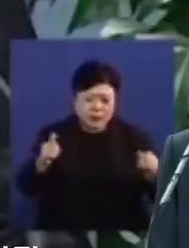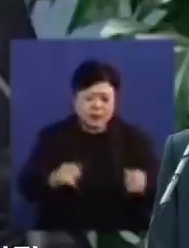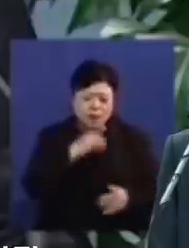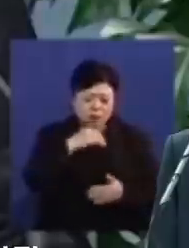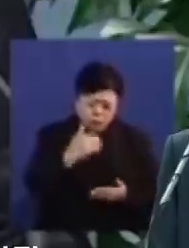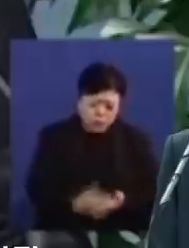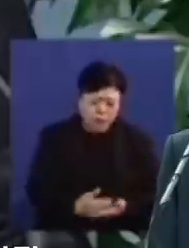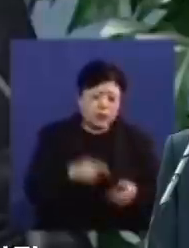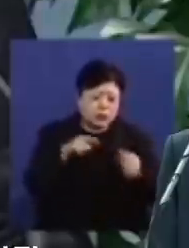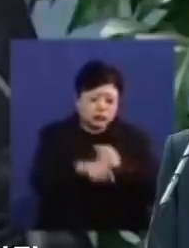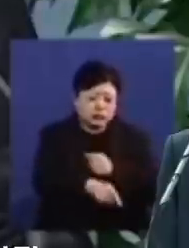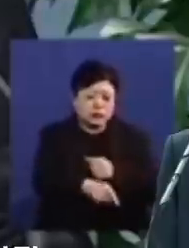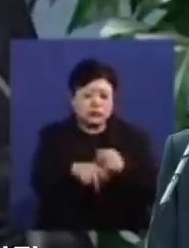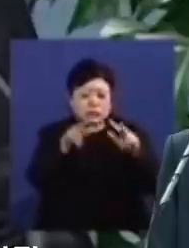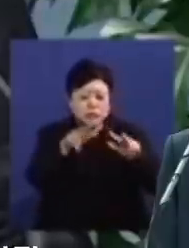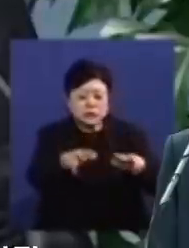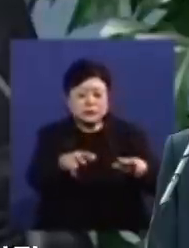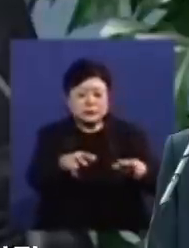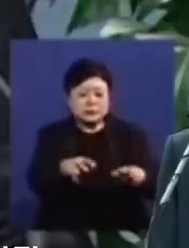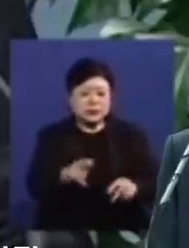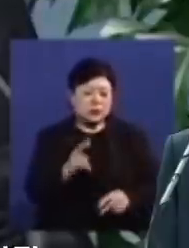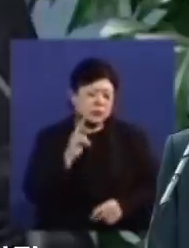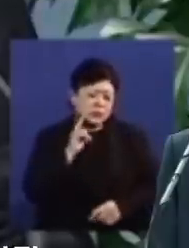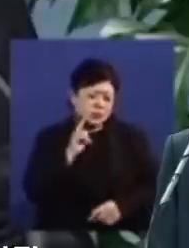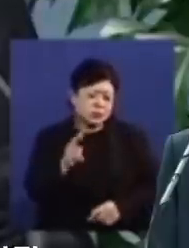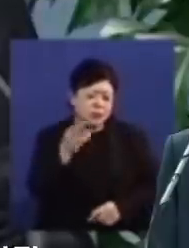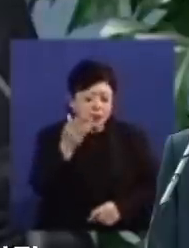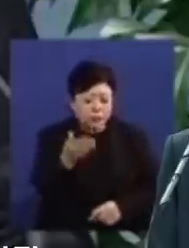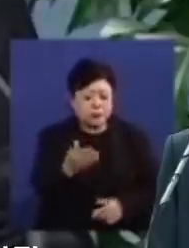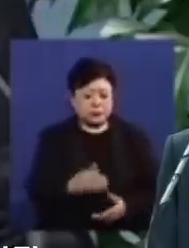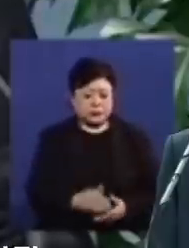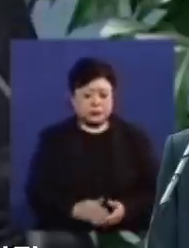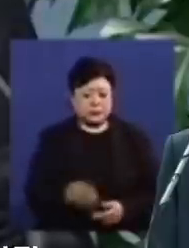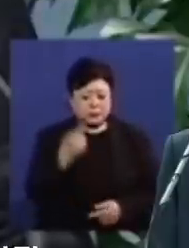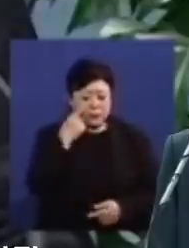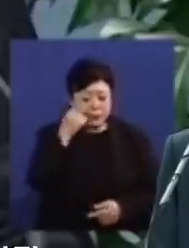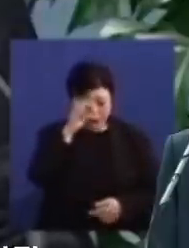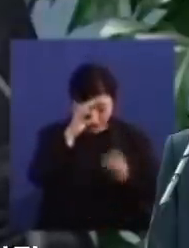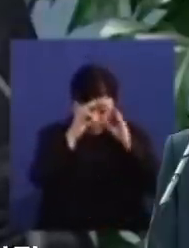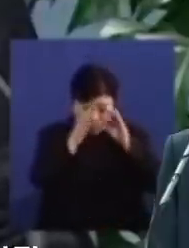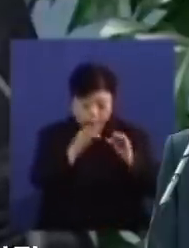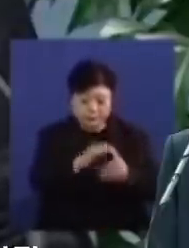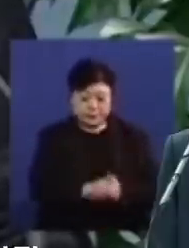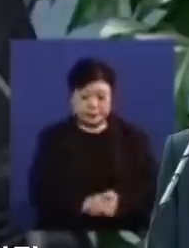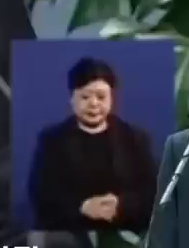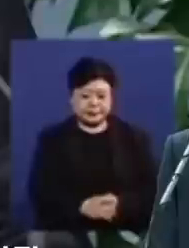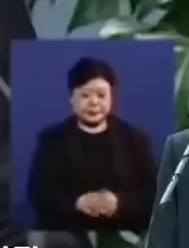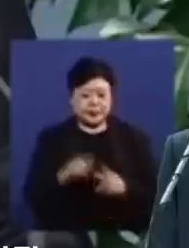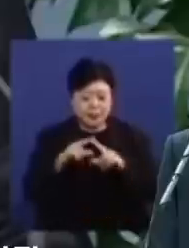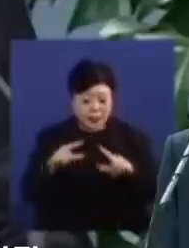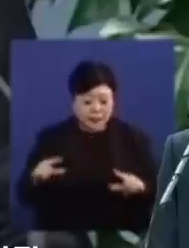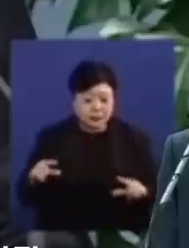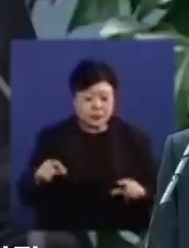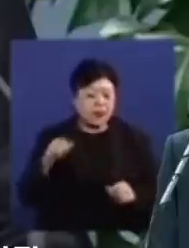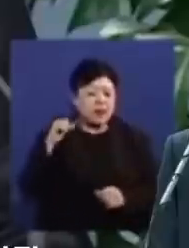속이기도 하고 죽이기도 합니까? 지금 여러분 우리가 눈앞에서 본 이집트의